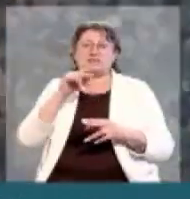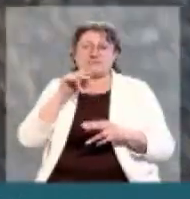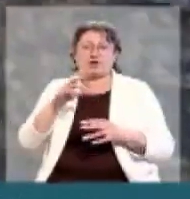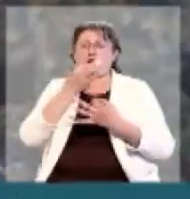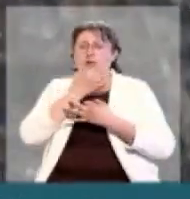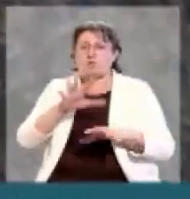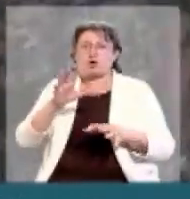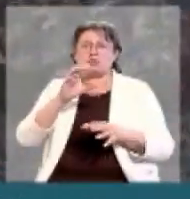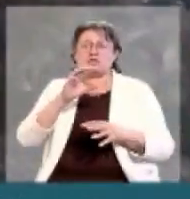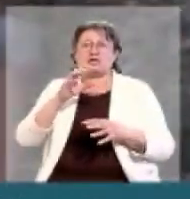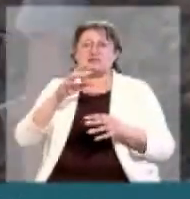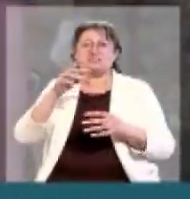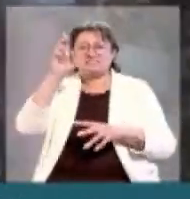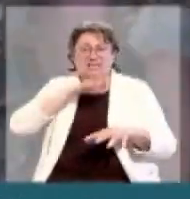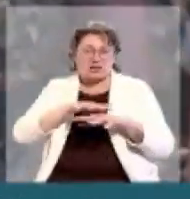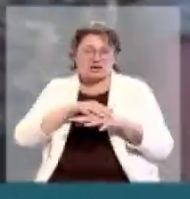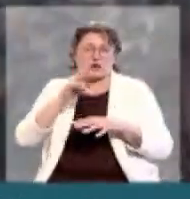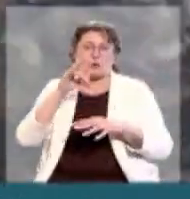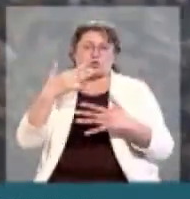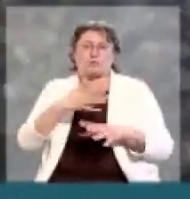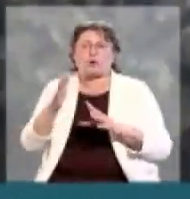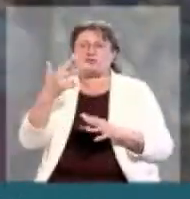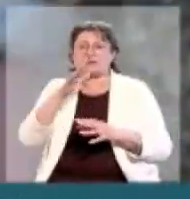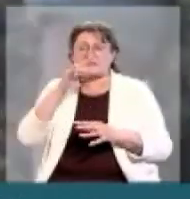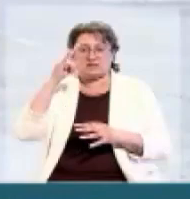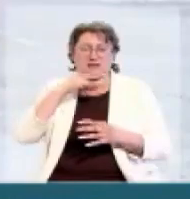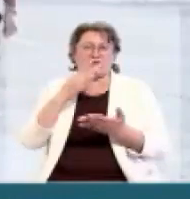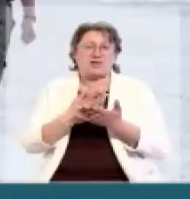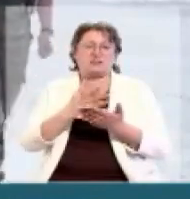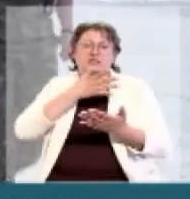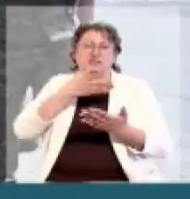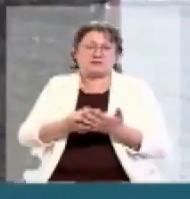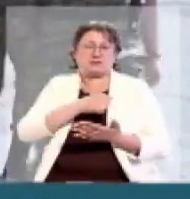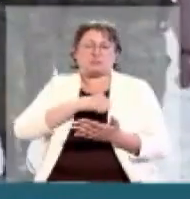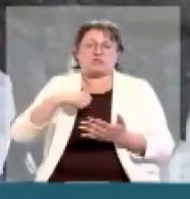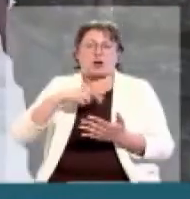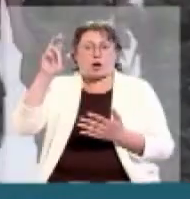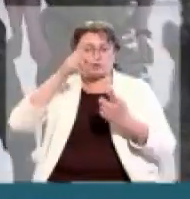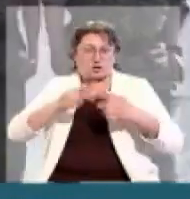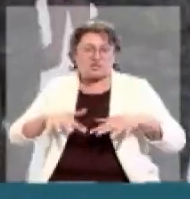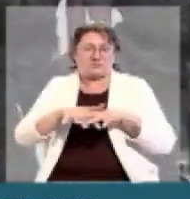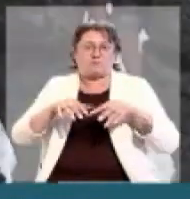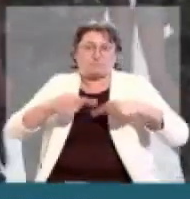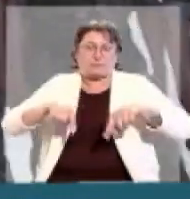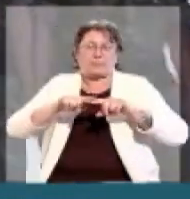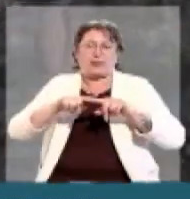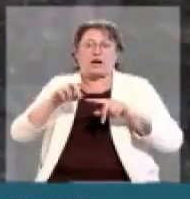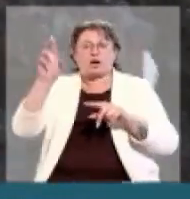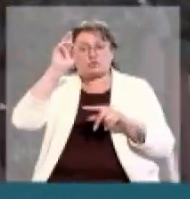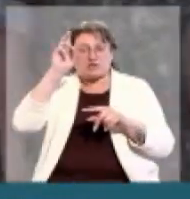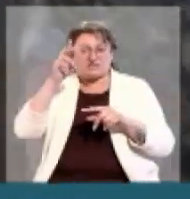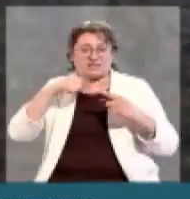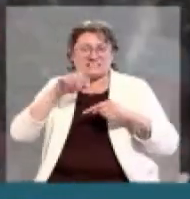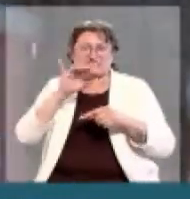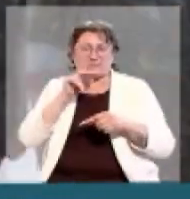символы любой суверенной и независимой страны. Уже более 30 лет Казахстан является самостоятельным государством на политической арене.